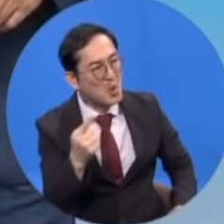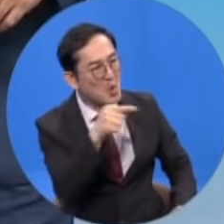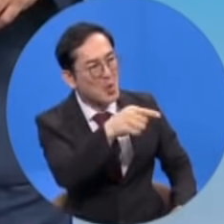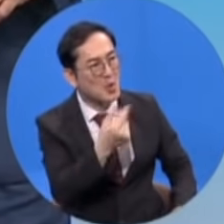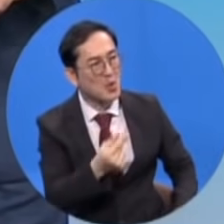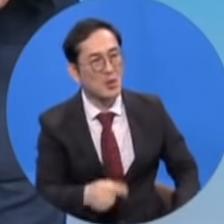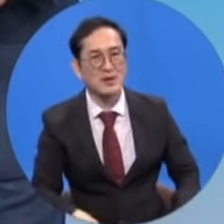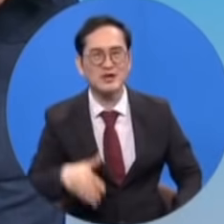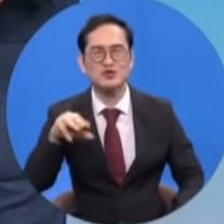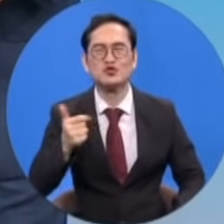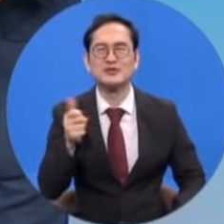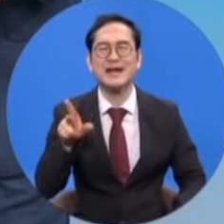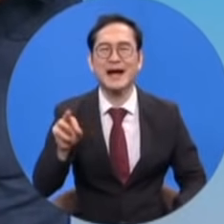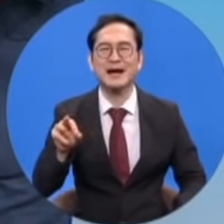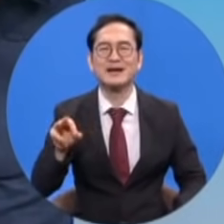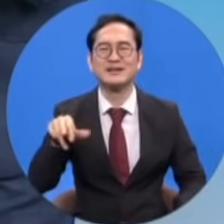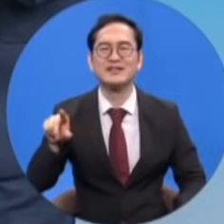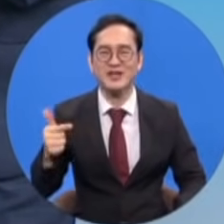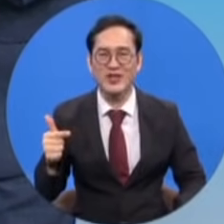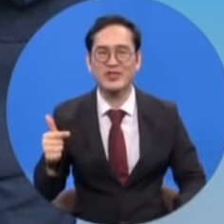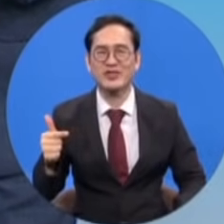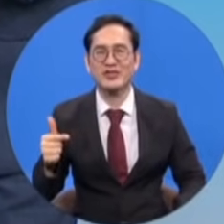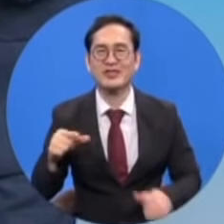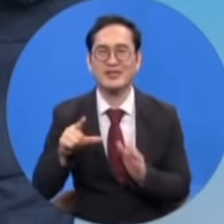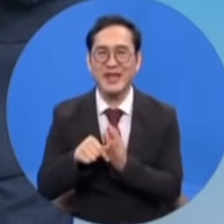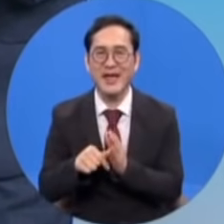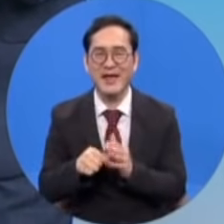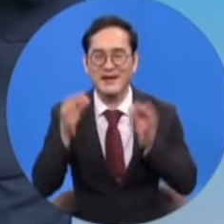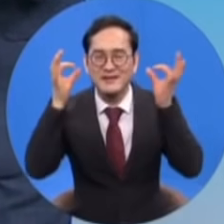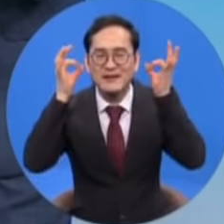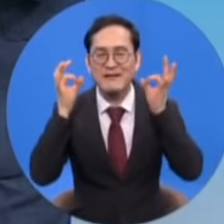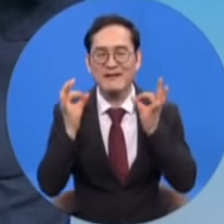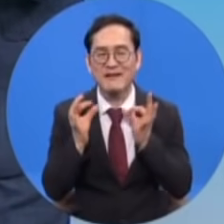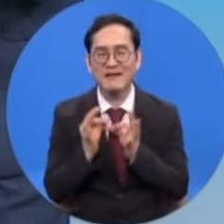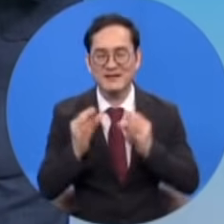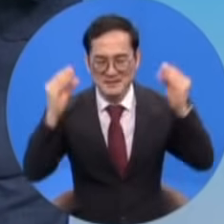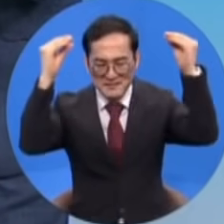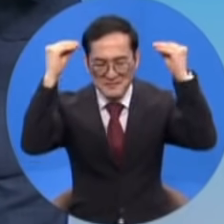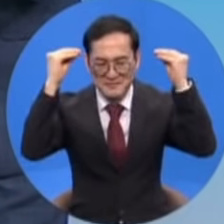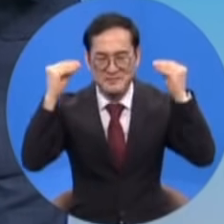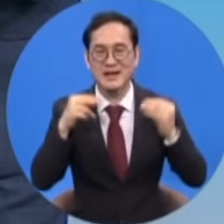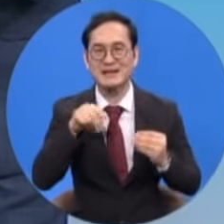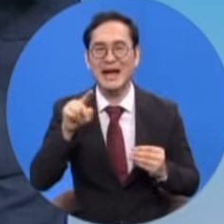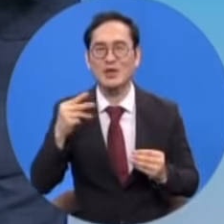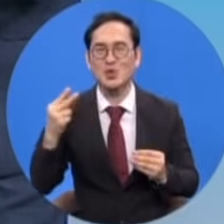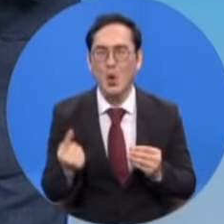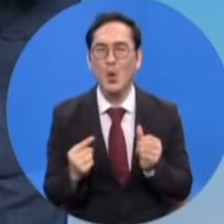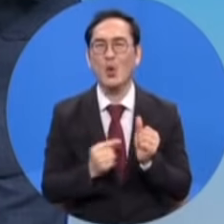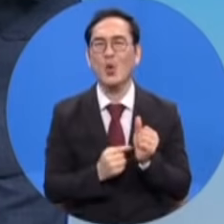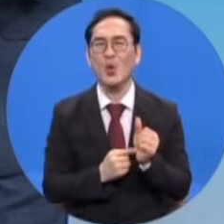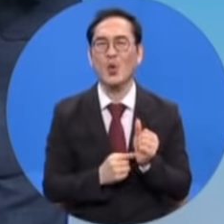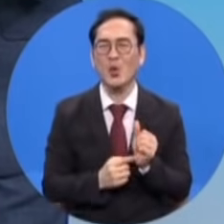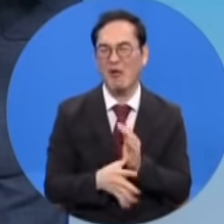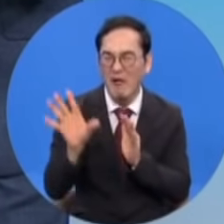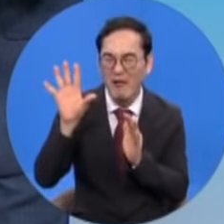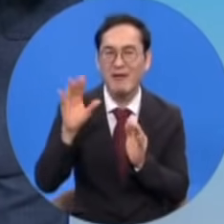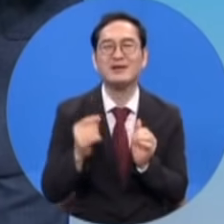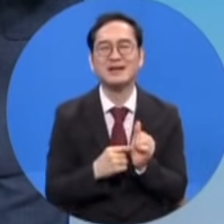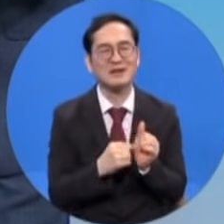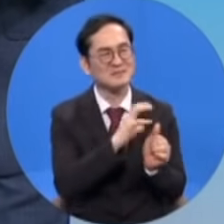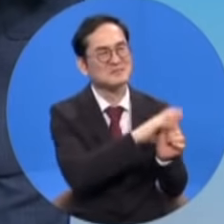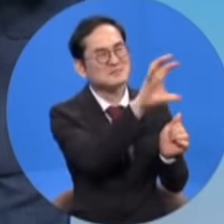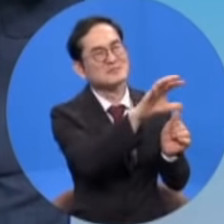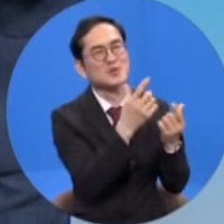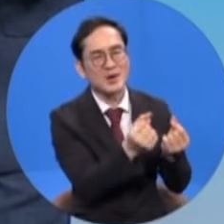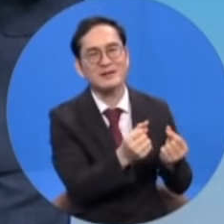변학도 노출한 전에 등장하는 악덕 사도적 자 2 그야말로 입에 전쟁 말에